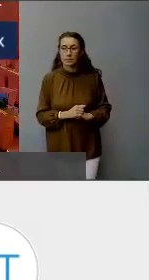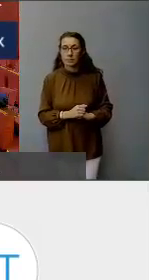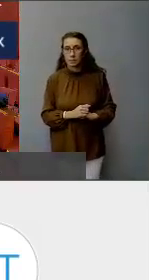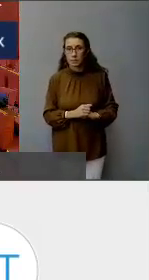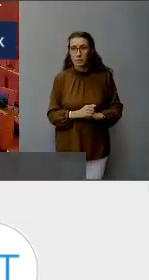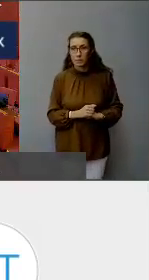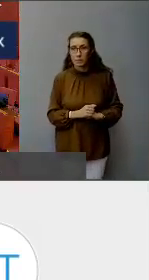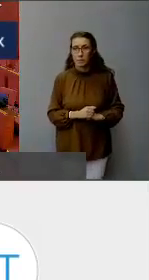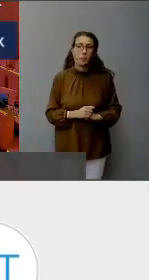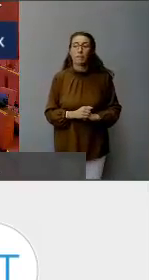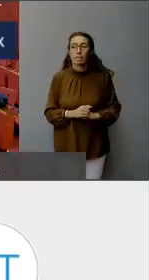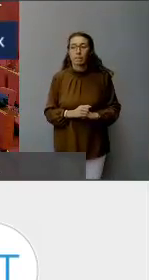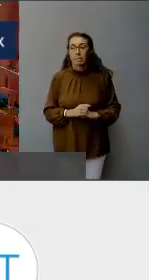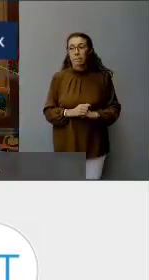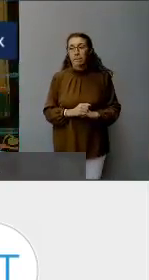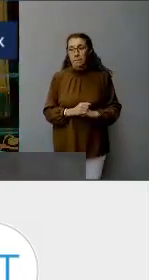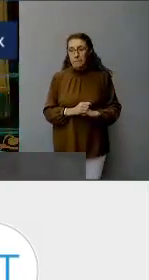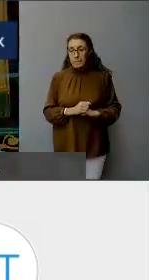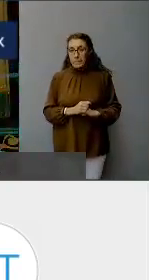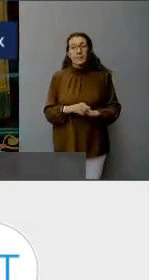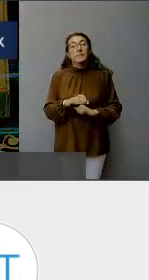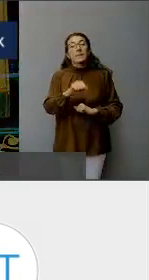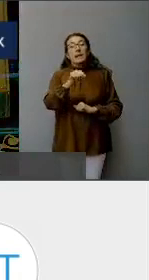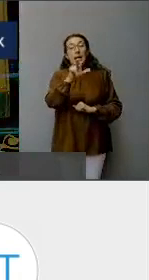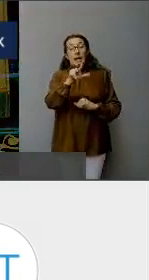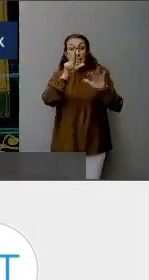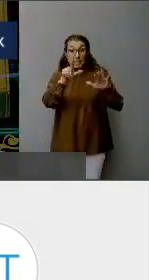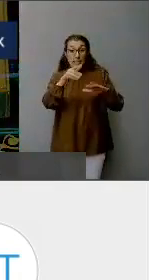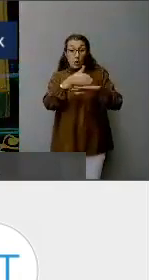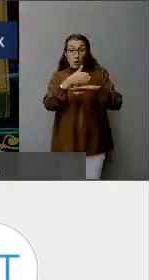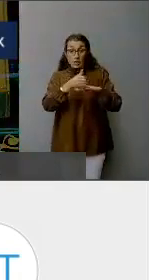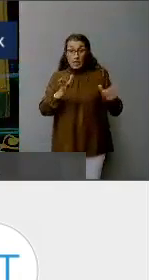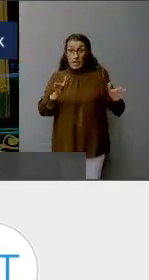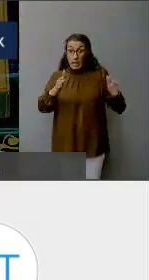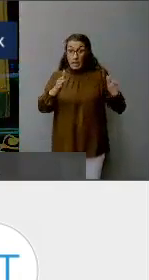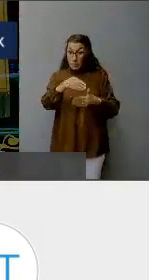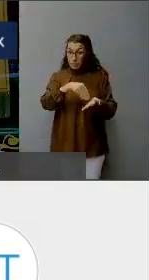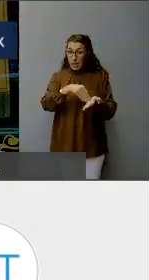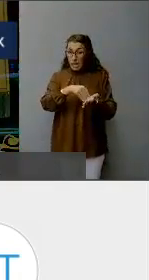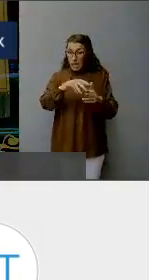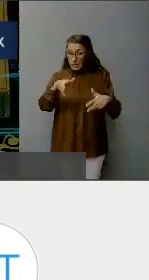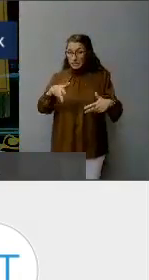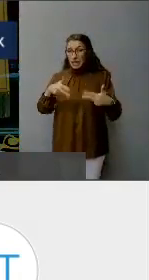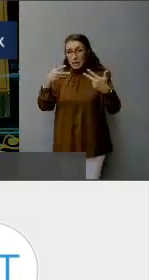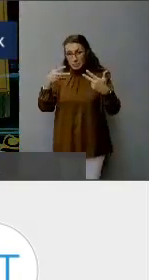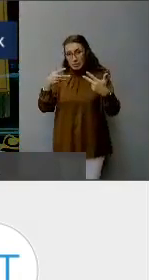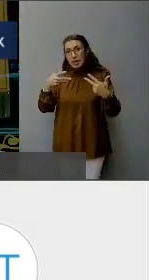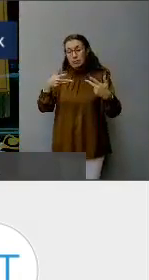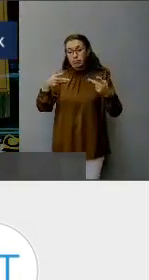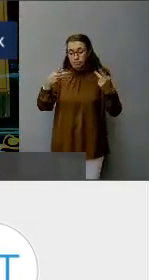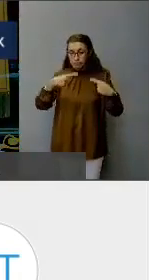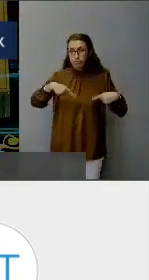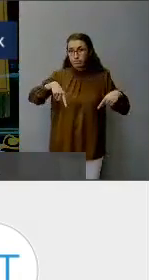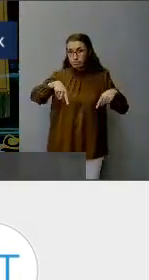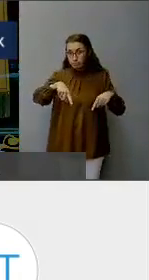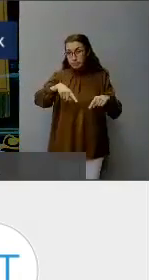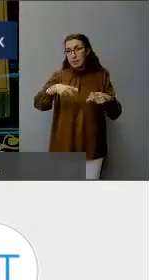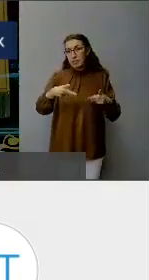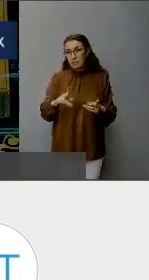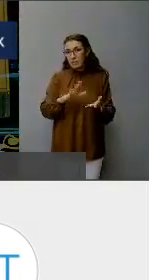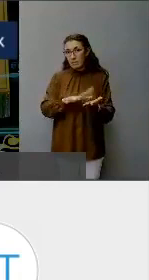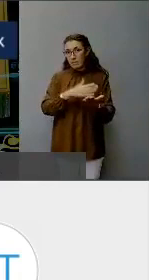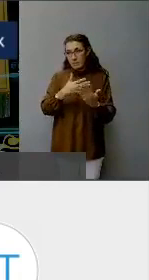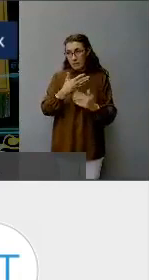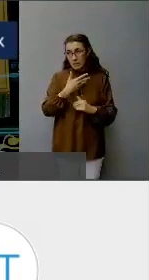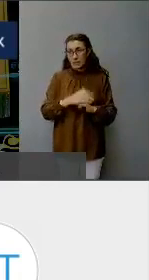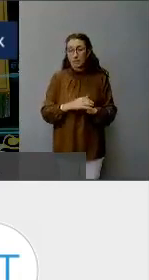questa 37 consiglieri comunali presenti la seduta è valida allora cortesemente un po di silenzio